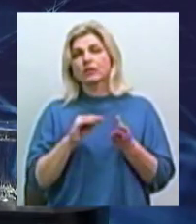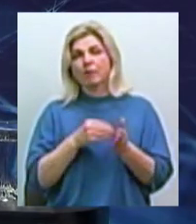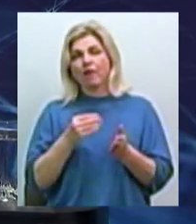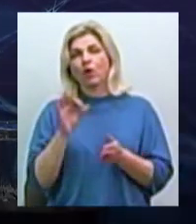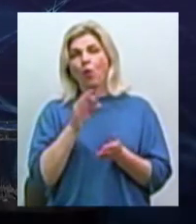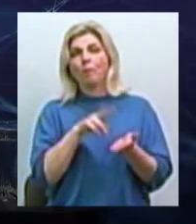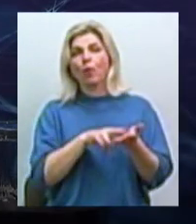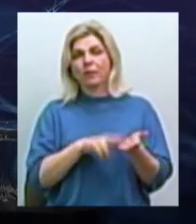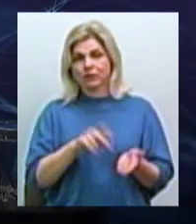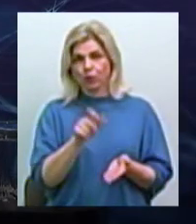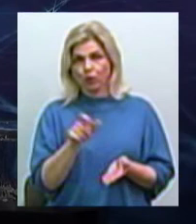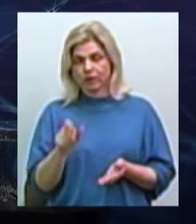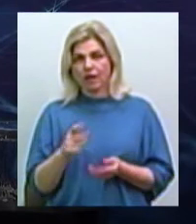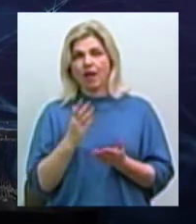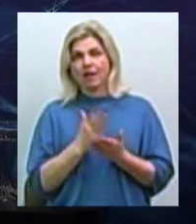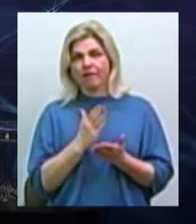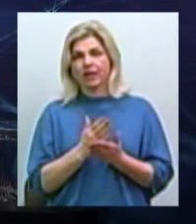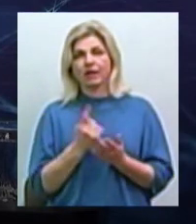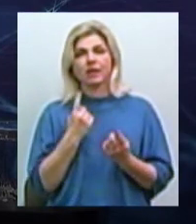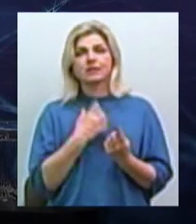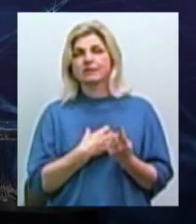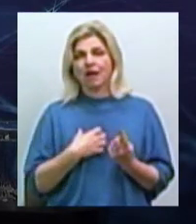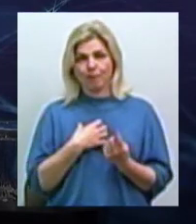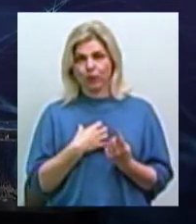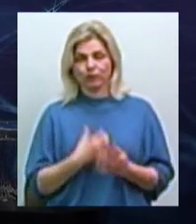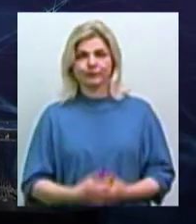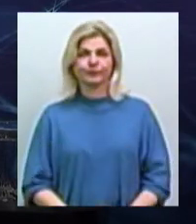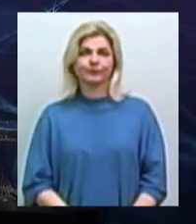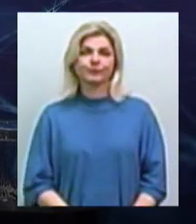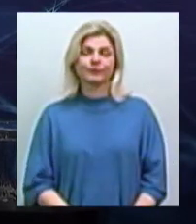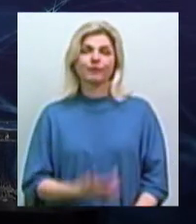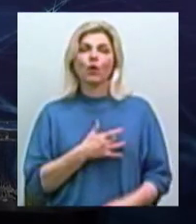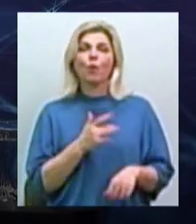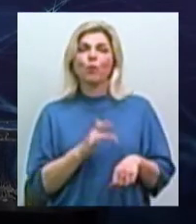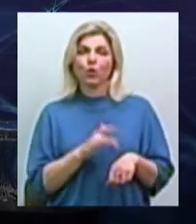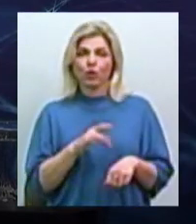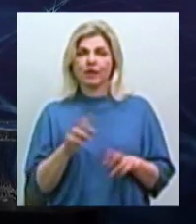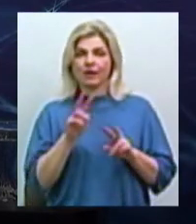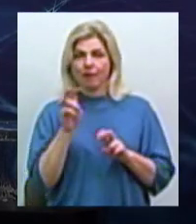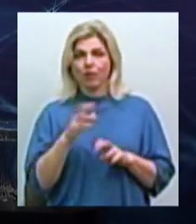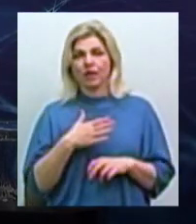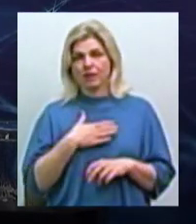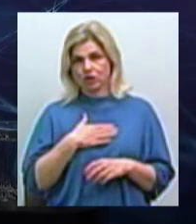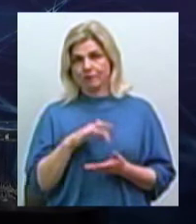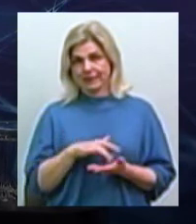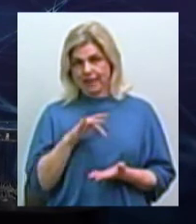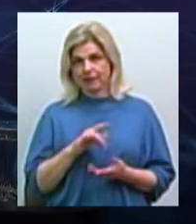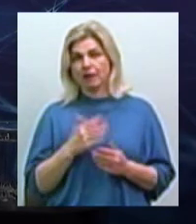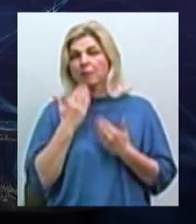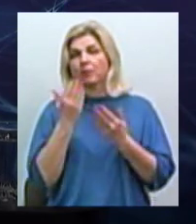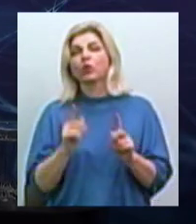осіб, яка є самою такою болючою темою в нашому ЦНАПі. Тому